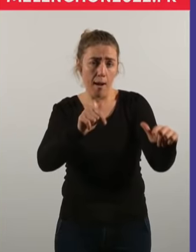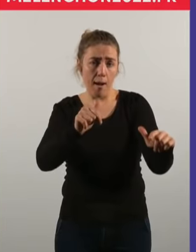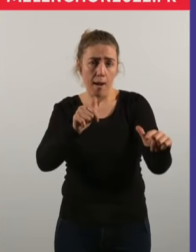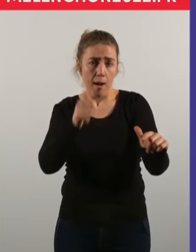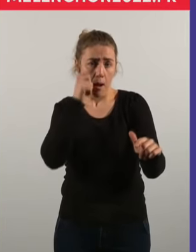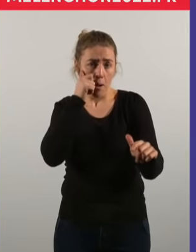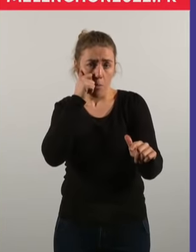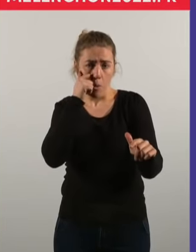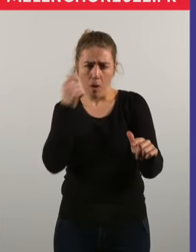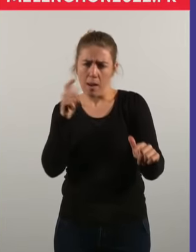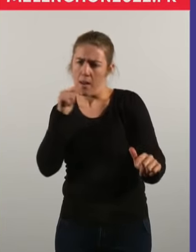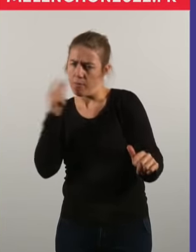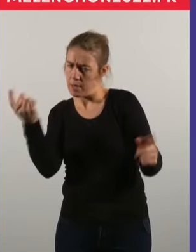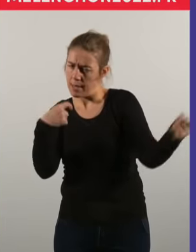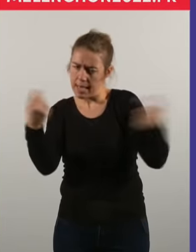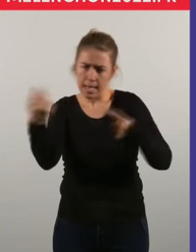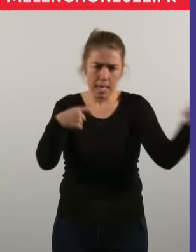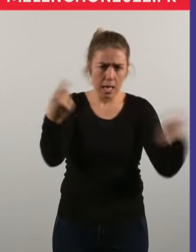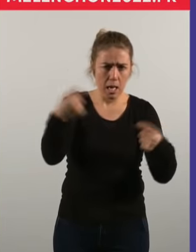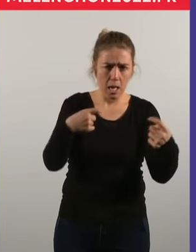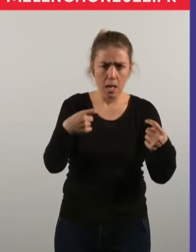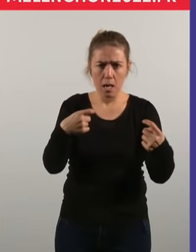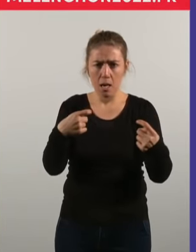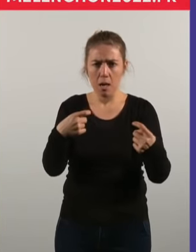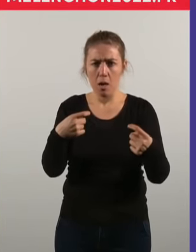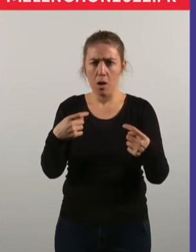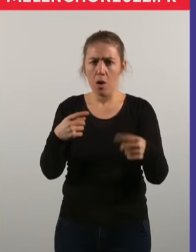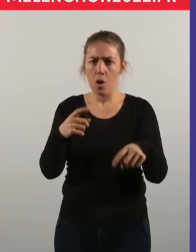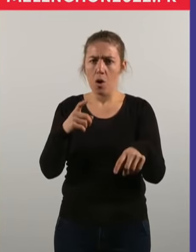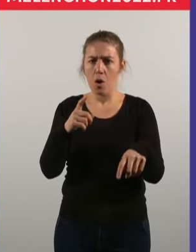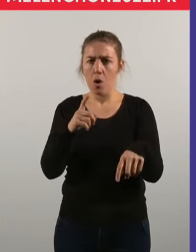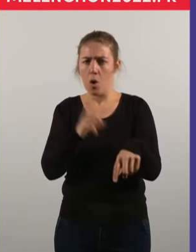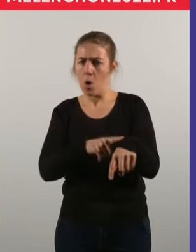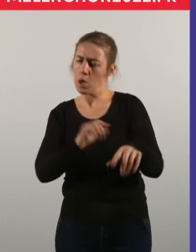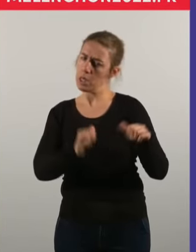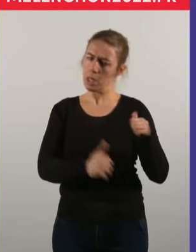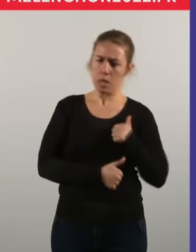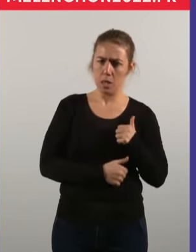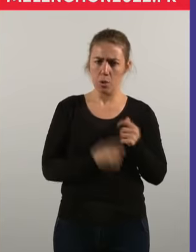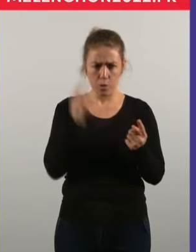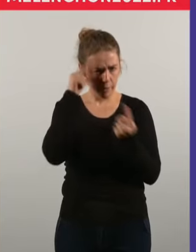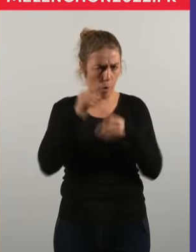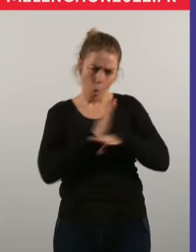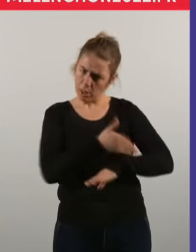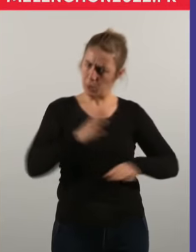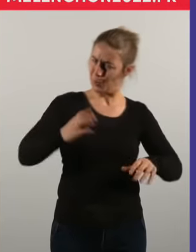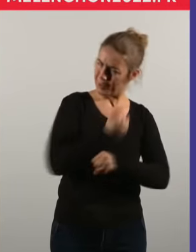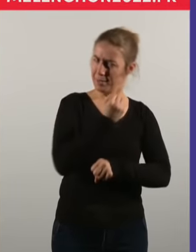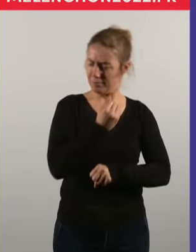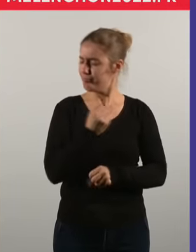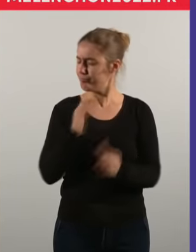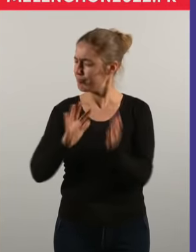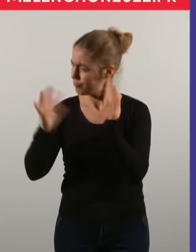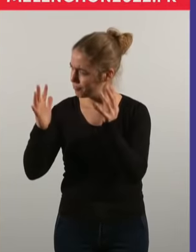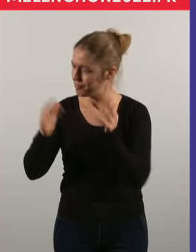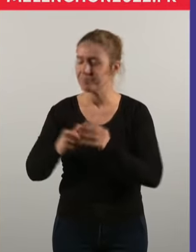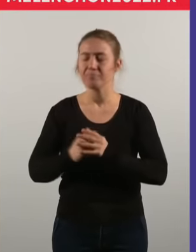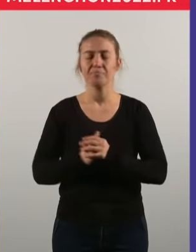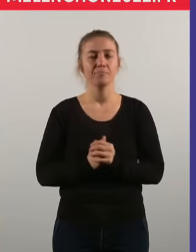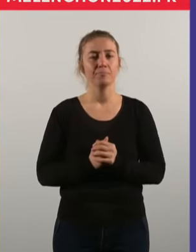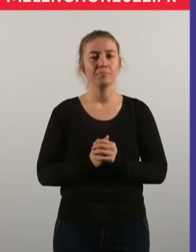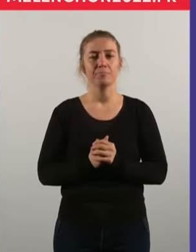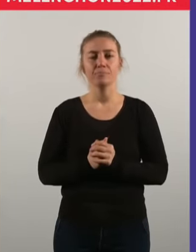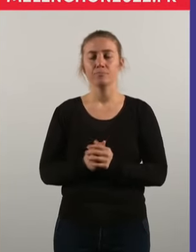fait l'effort tous d'être là, puis certains d'entre vous sont arrivés pile à l'heure pour être sûrs d'être dedans. C'est bien. Mais vous donnez une énergie, à